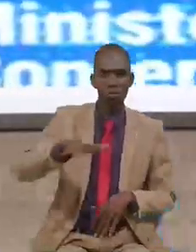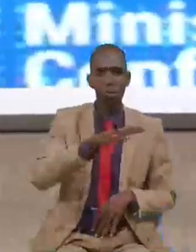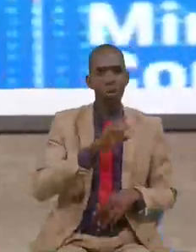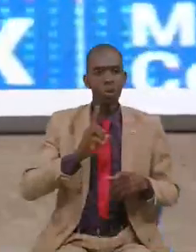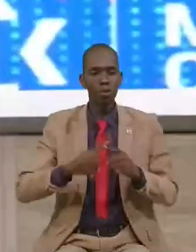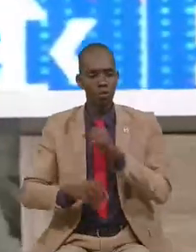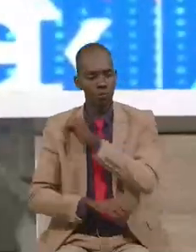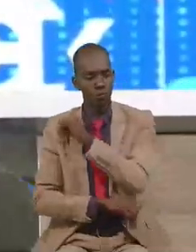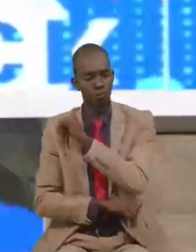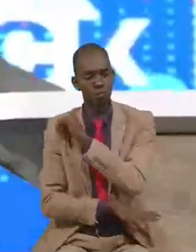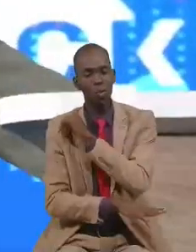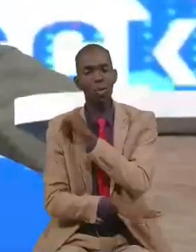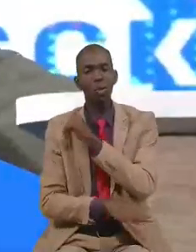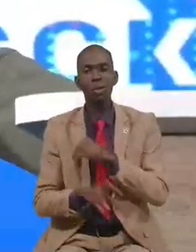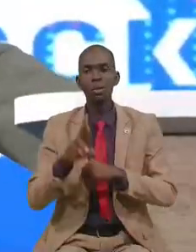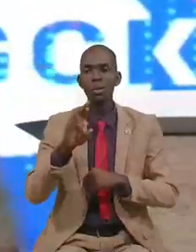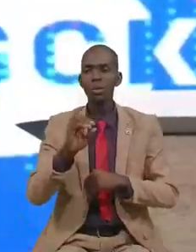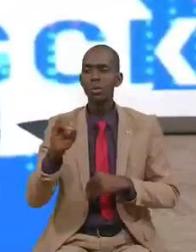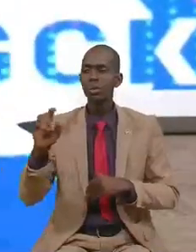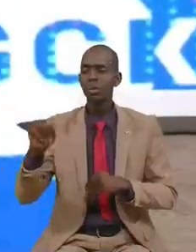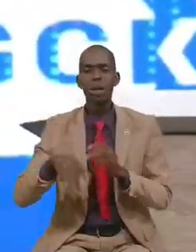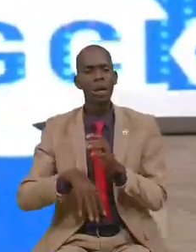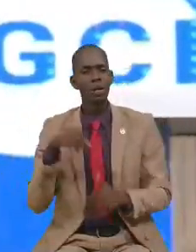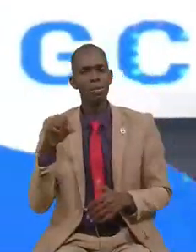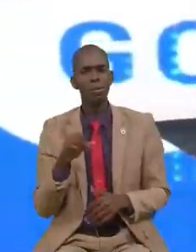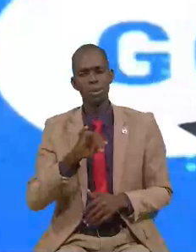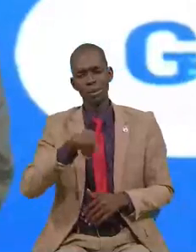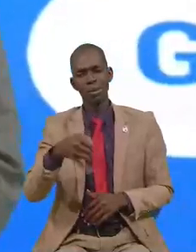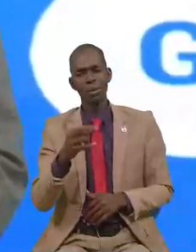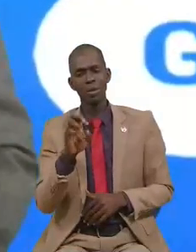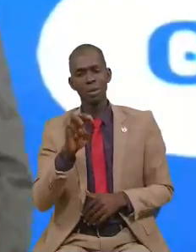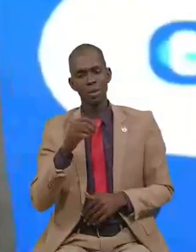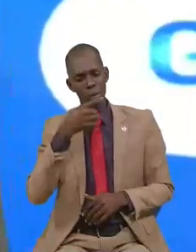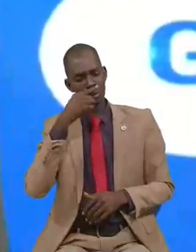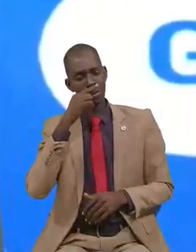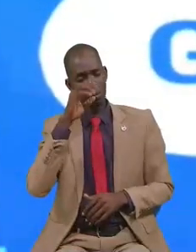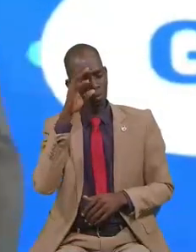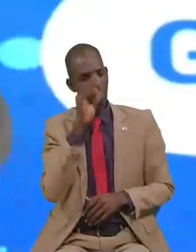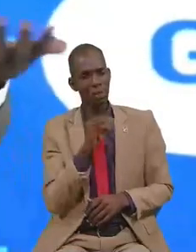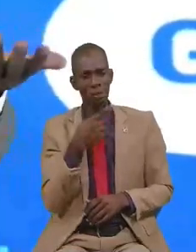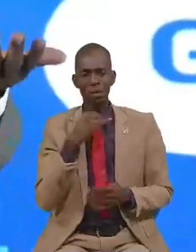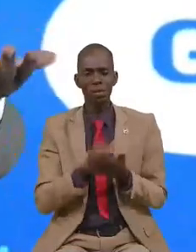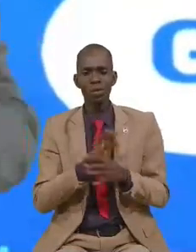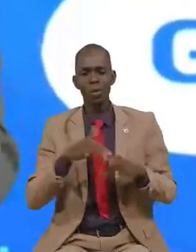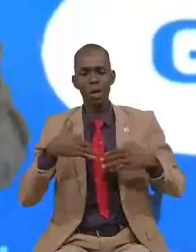Petit Jérémie, est-ce que tu as entendu ça? Tu dis que tu n'as pas de force pour te porter